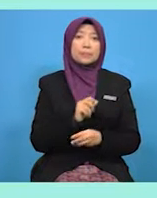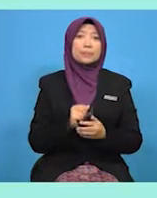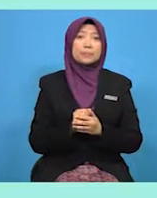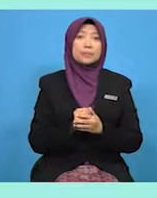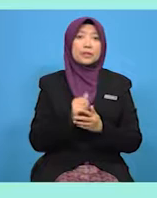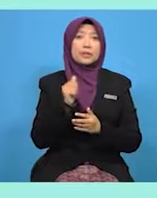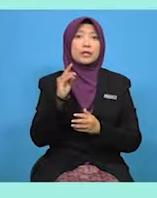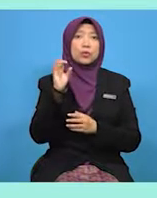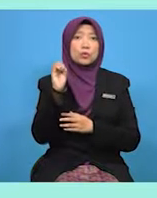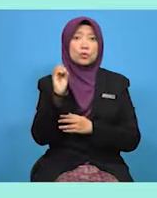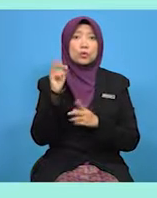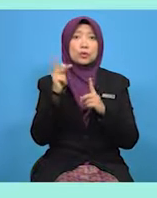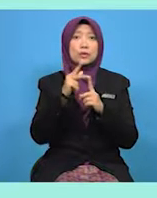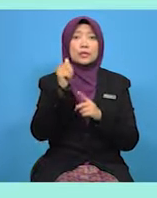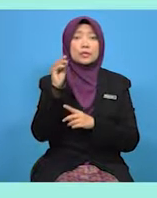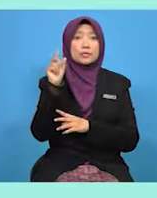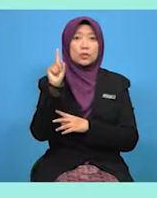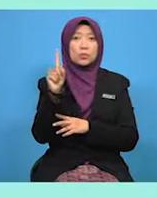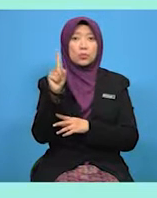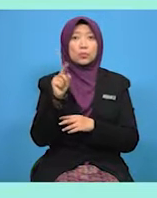ke AD 1.